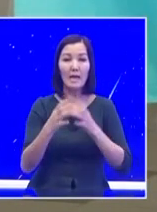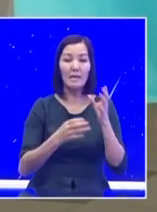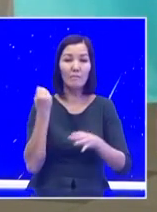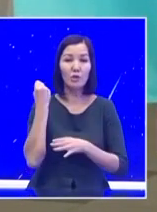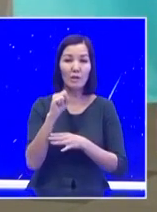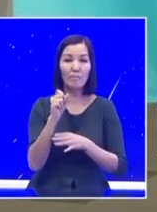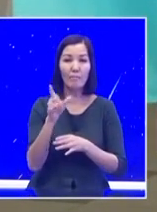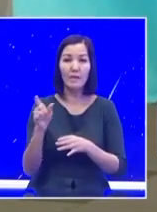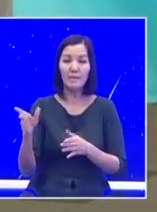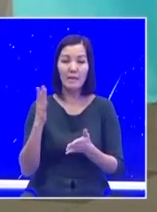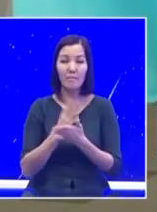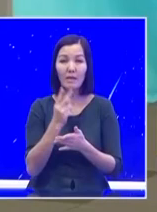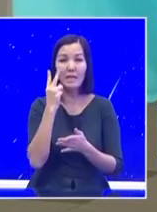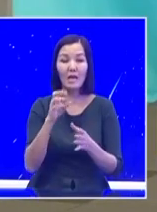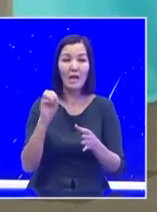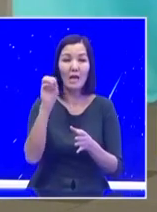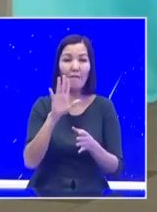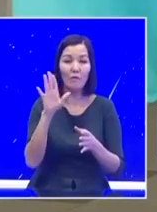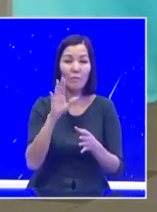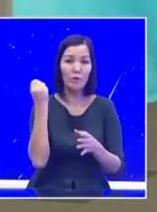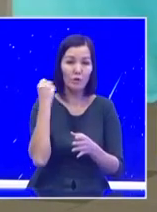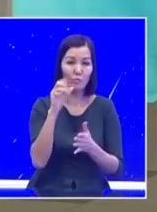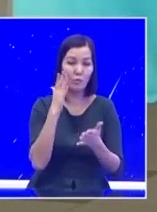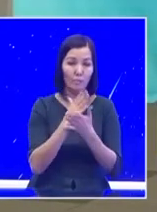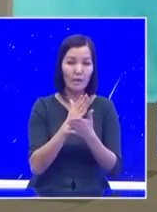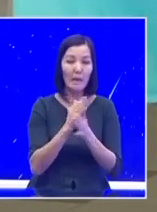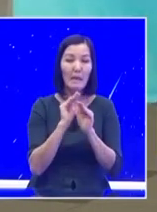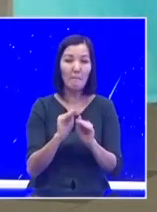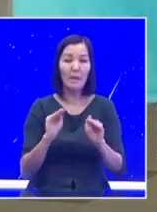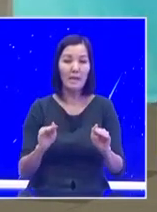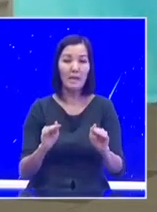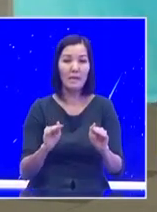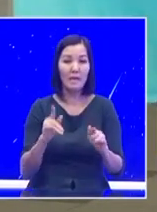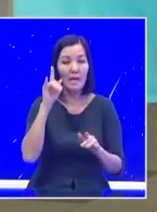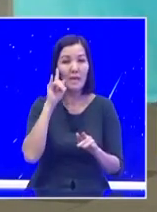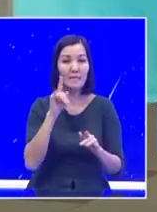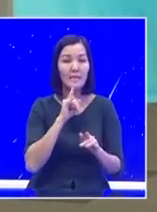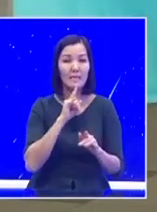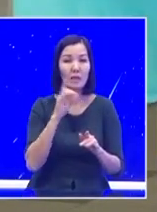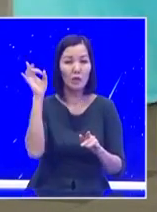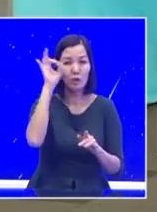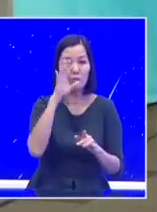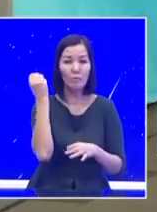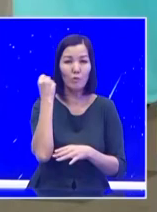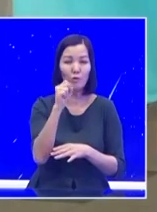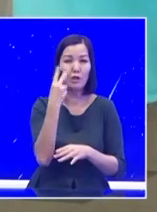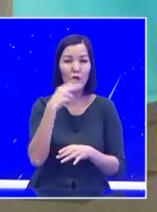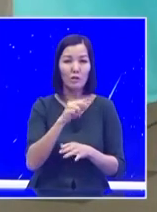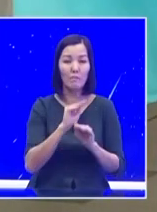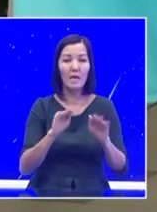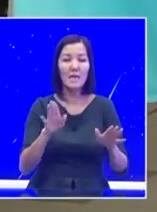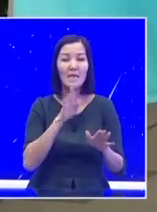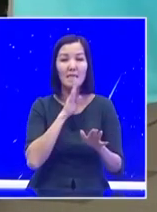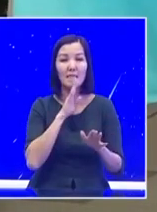бар, 2 Европа чемпиондары бар. Балалар арасында Қазақстан чемпиондары бізде 20-дан асады. Қыздар